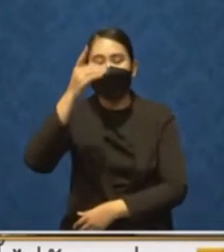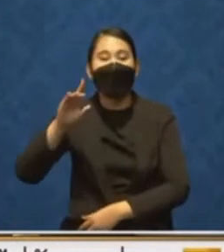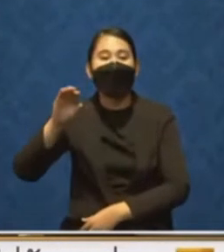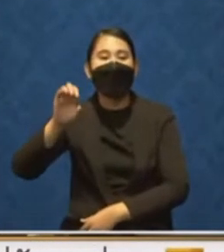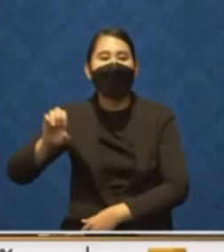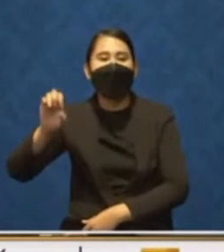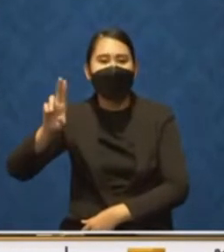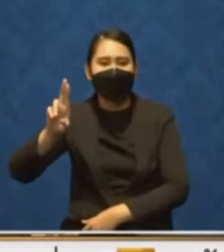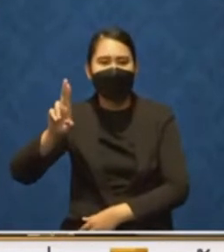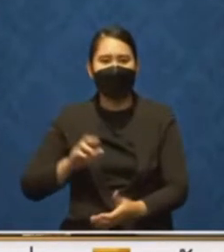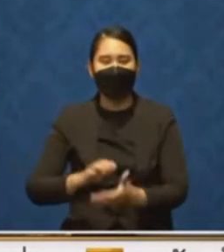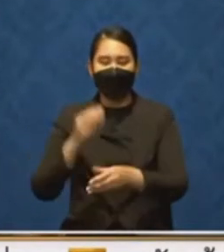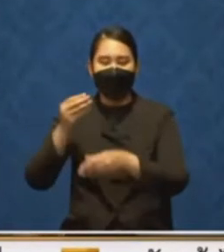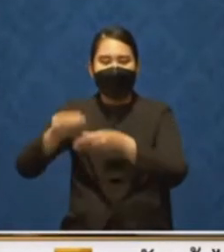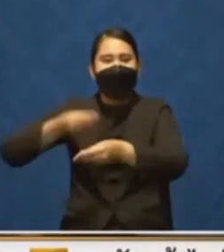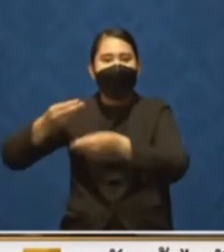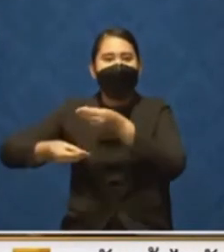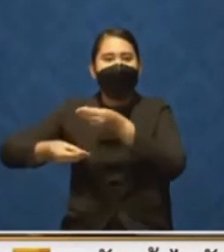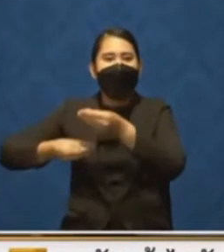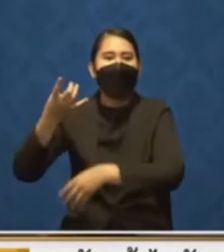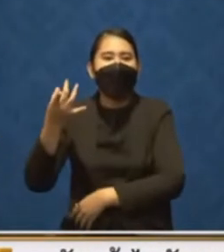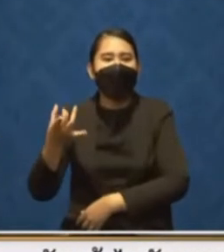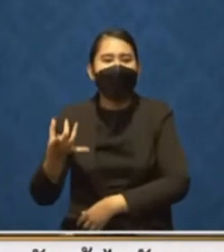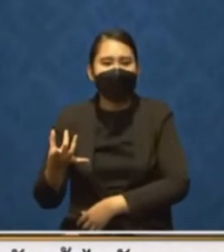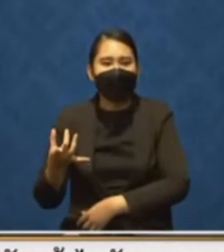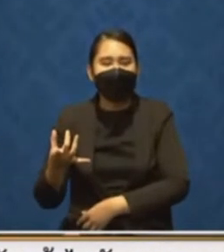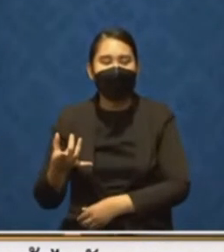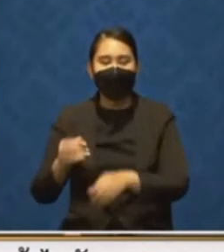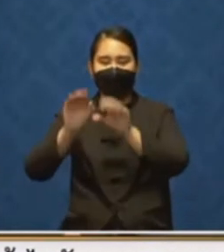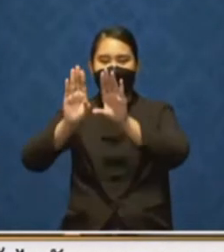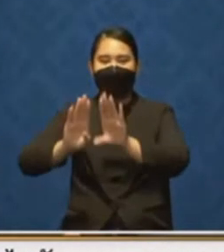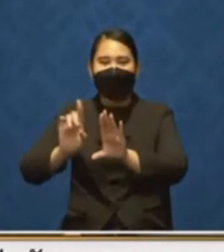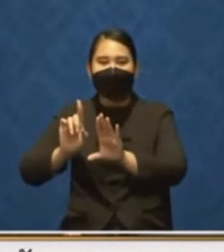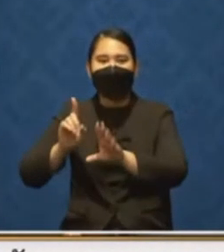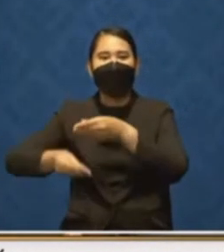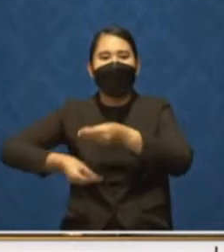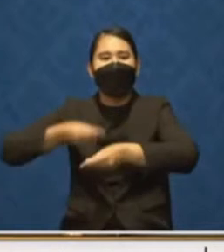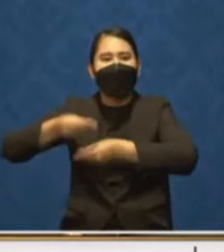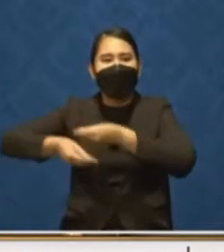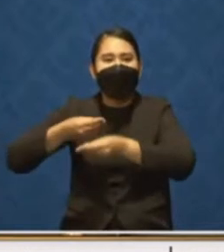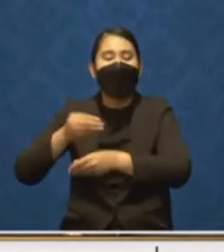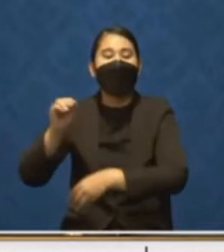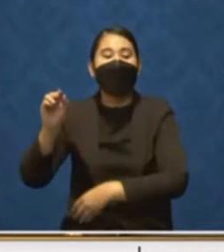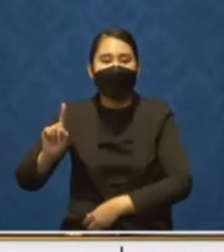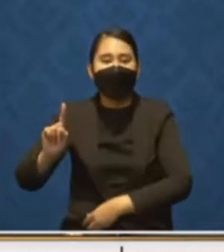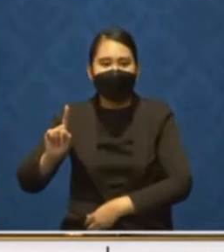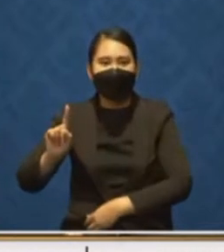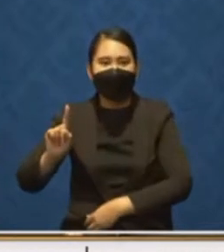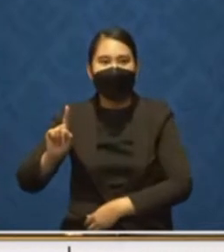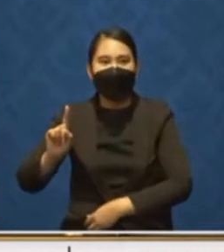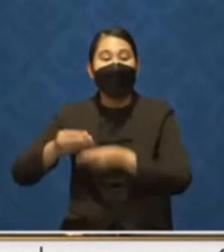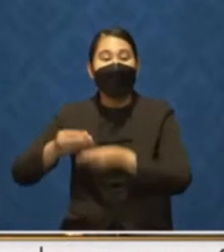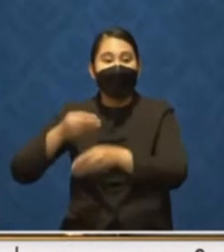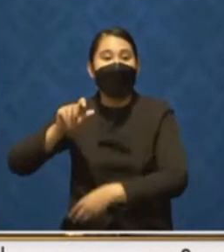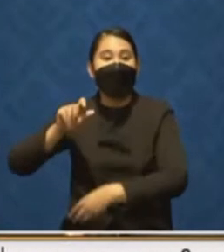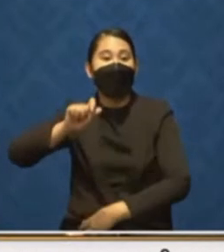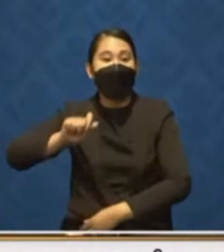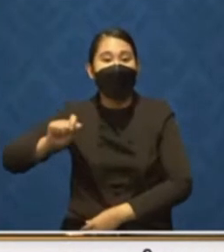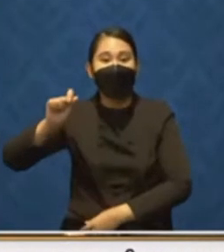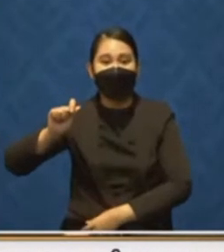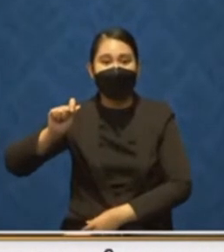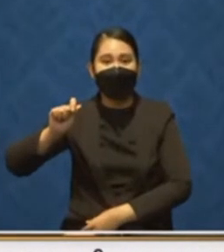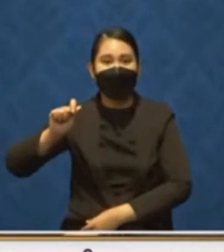อะไรเขาทำมาค้าขายยังไงกันแบบไหนก็ขายให้สภาพยุโรปหรือว่าขายให้กับเอเชีย